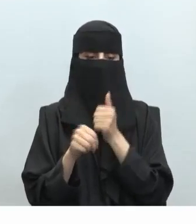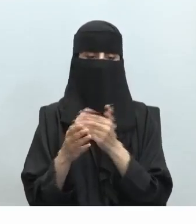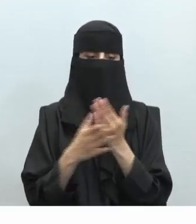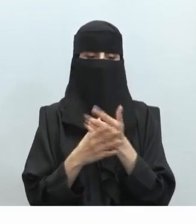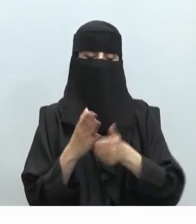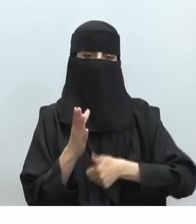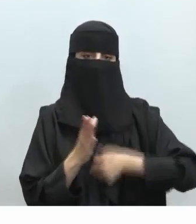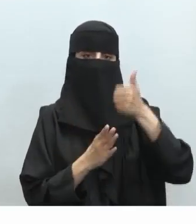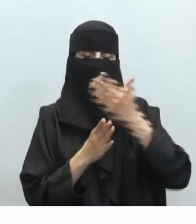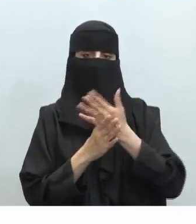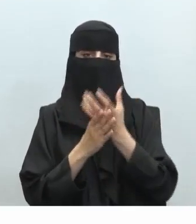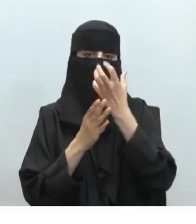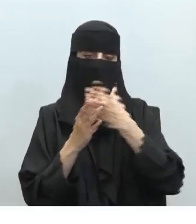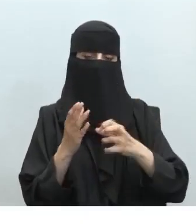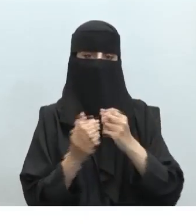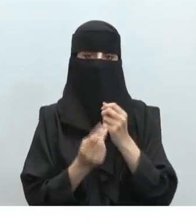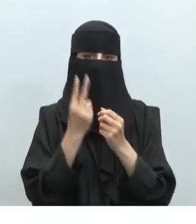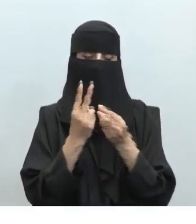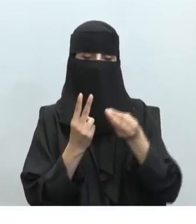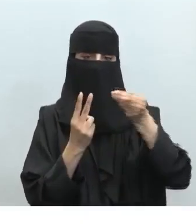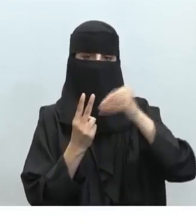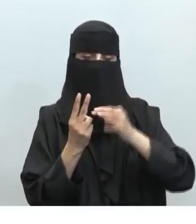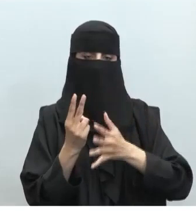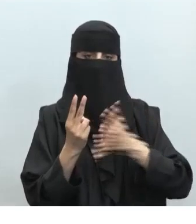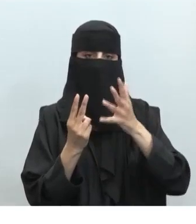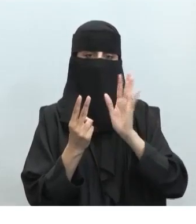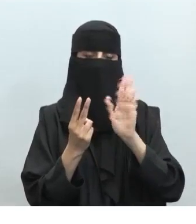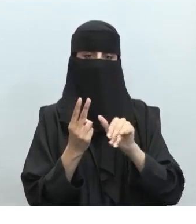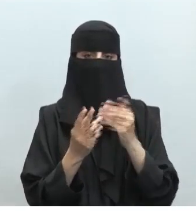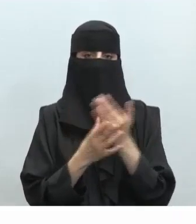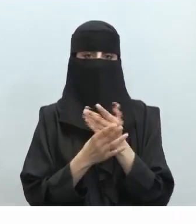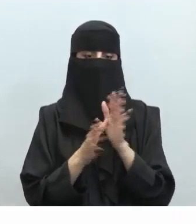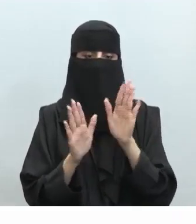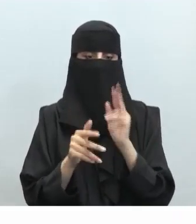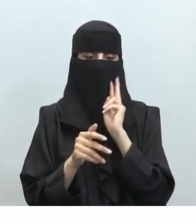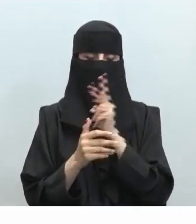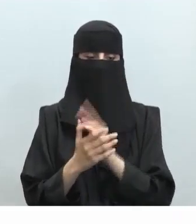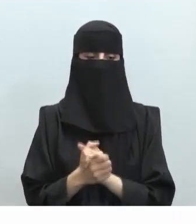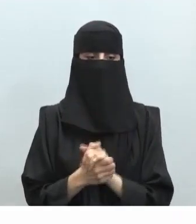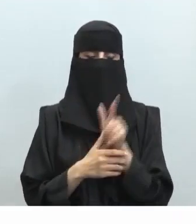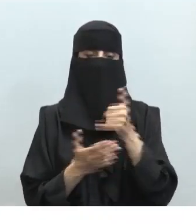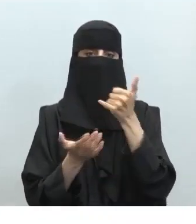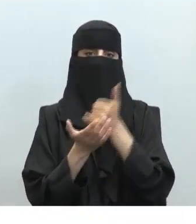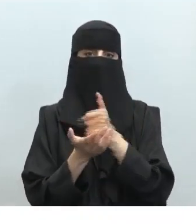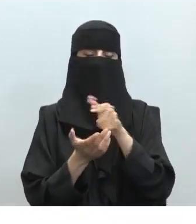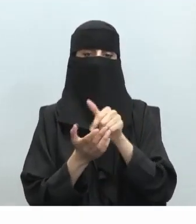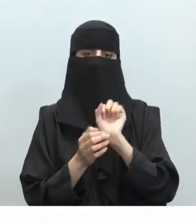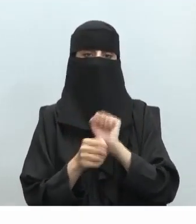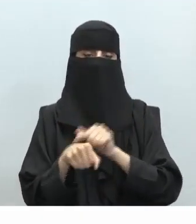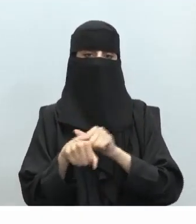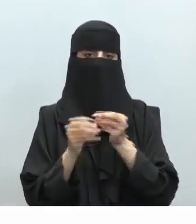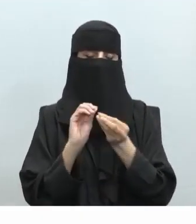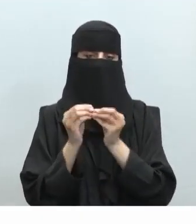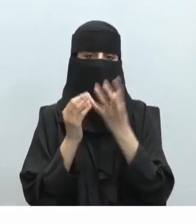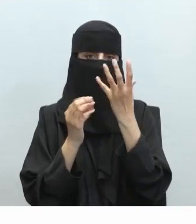وجود هذا الجين هو الذي جعل هذا الجين يختفي لم يكن له اي اثر اذا هذا الجين كان مسؤول عن الصبغه وهذا